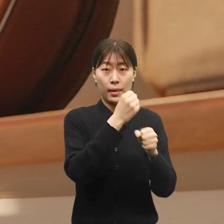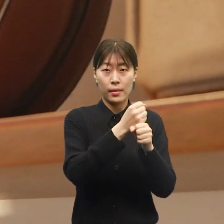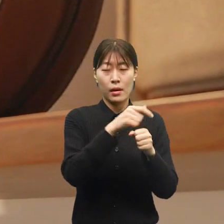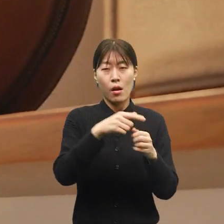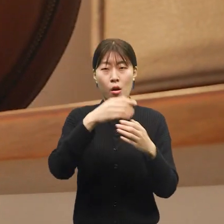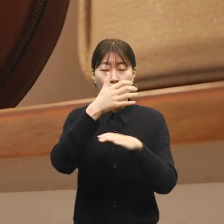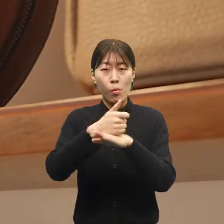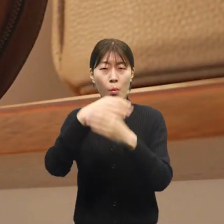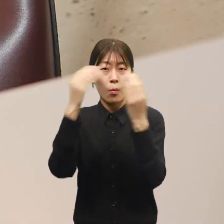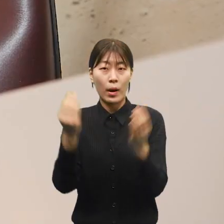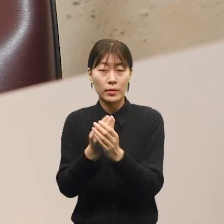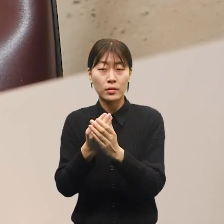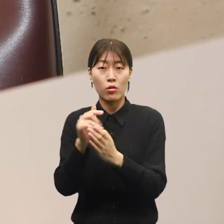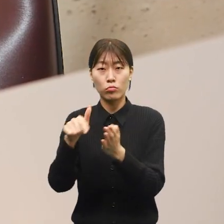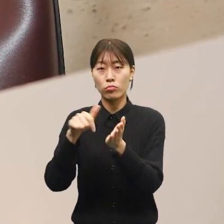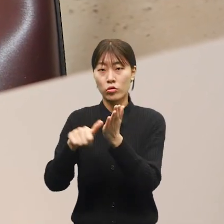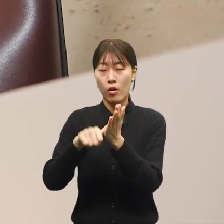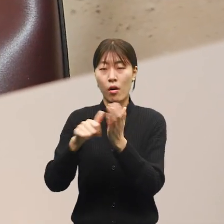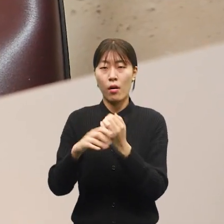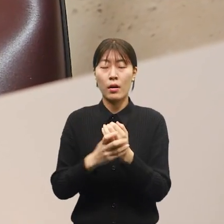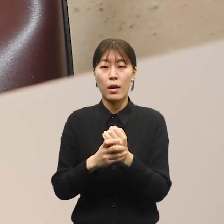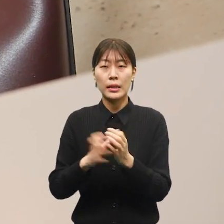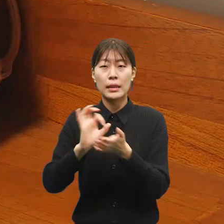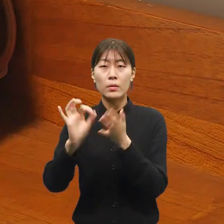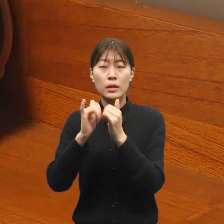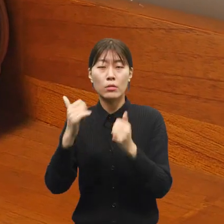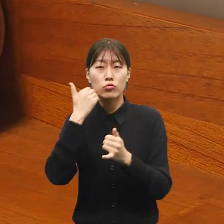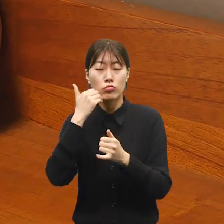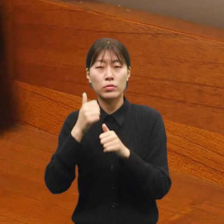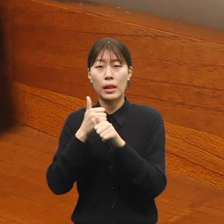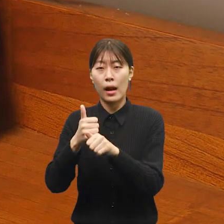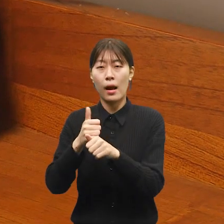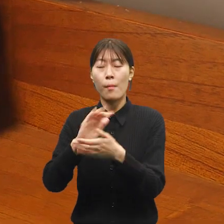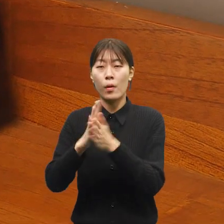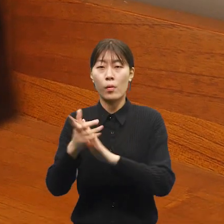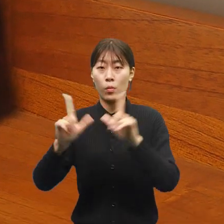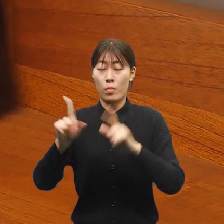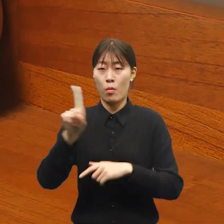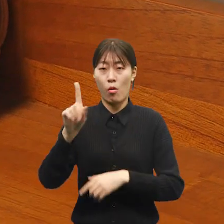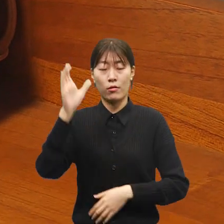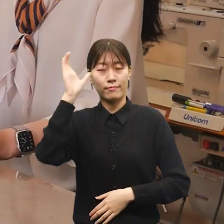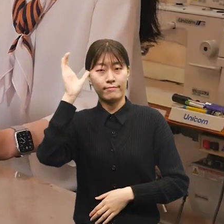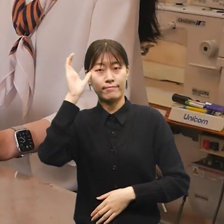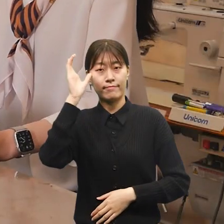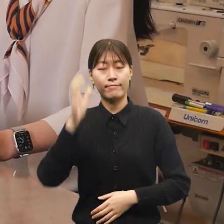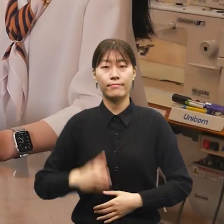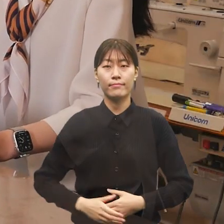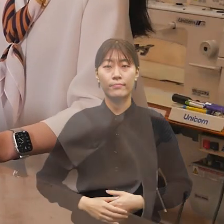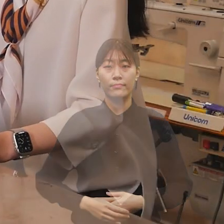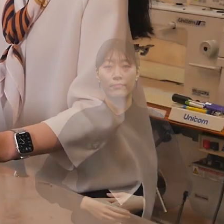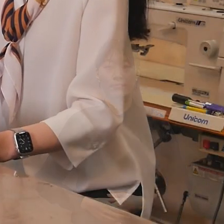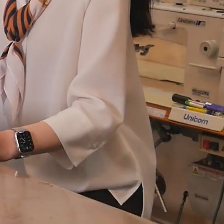완성되는 나만의 물건. 각자의 시간 속에서 어떤 모습으로 변해갈지 기대됩니다. 그럼